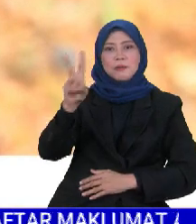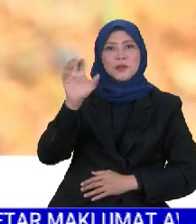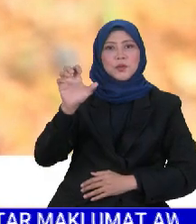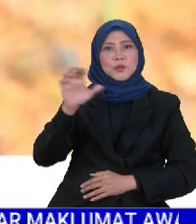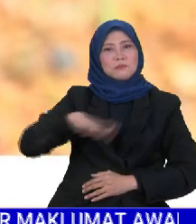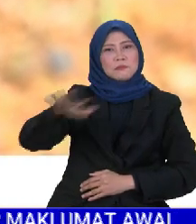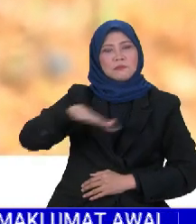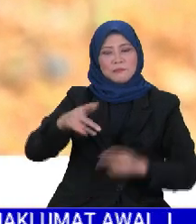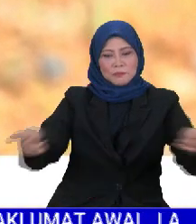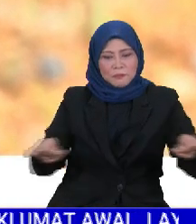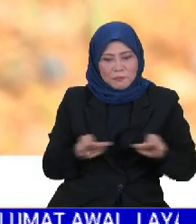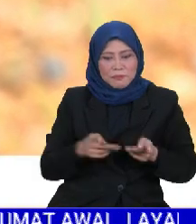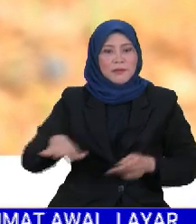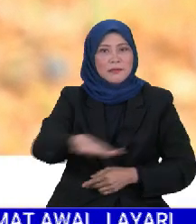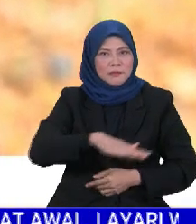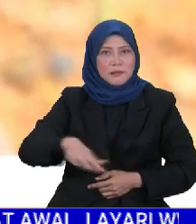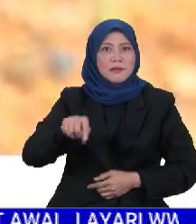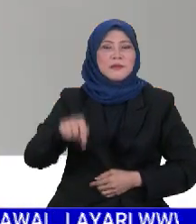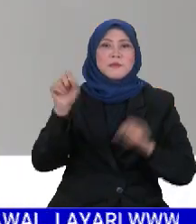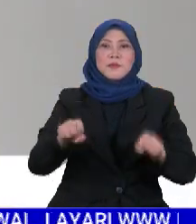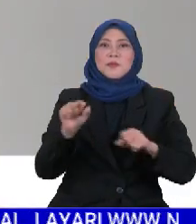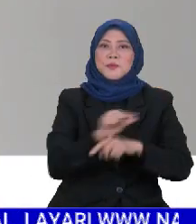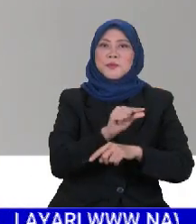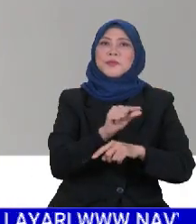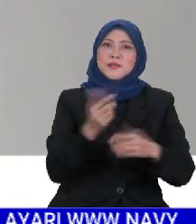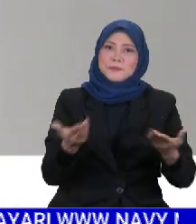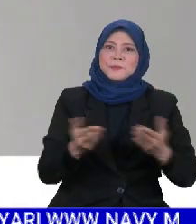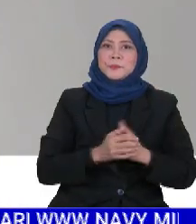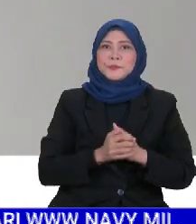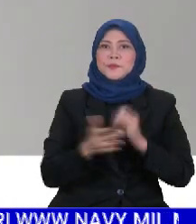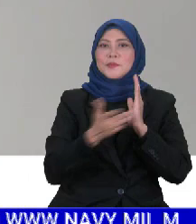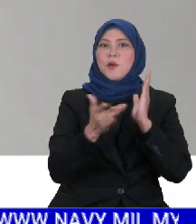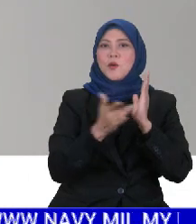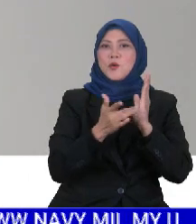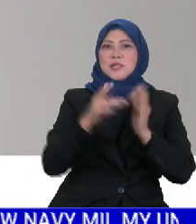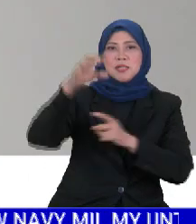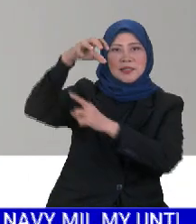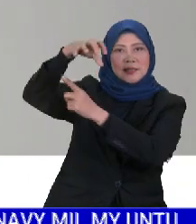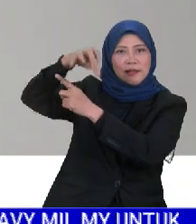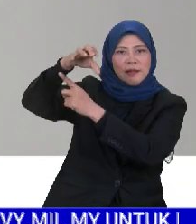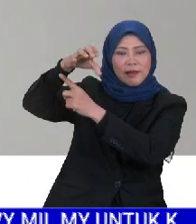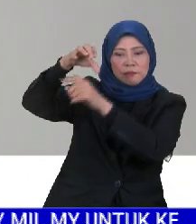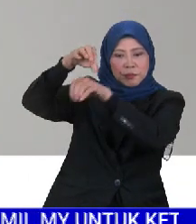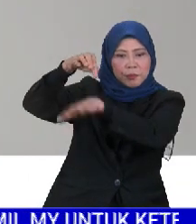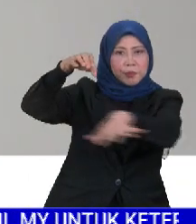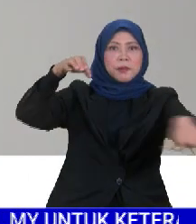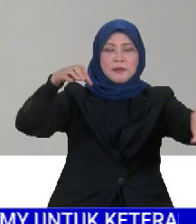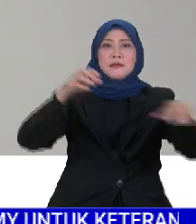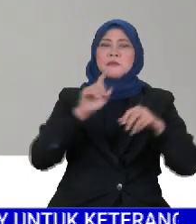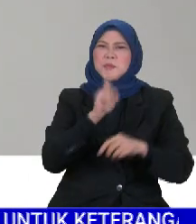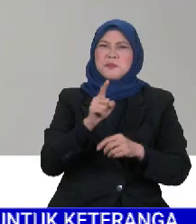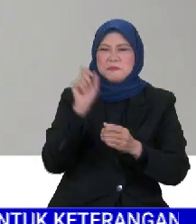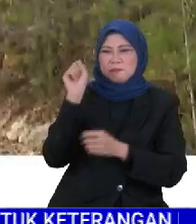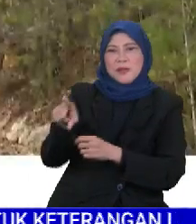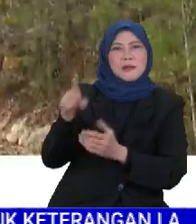lokasi yang telah dikenal pasti untuk kita menggunakan teknologi satelit. Ini sebagai pilihan terakhir walaupun agak